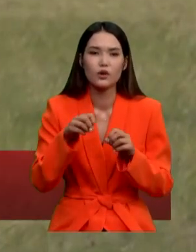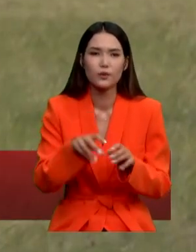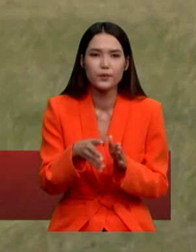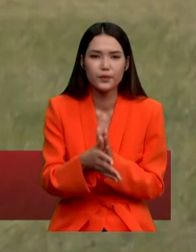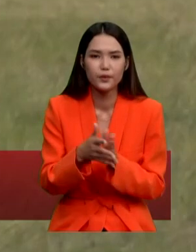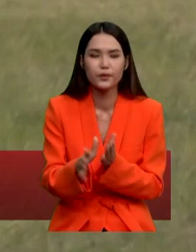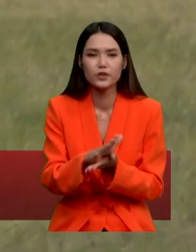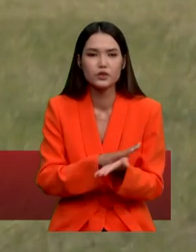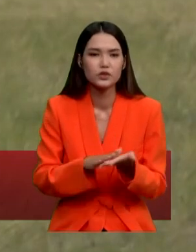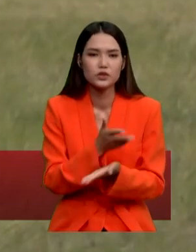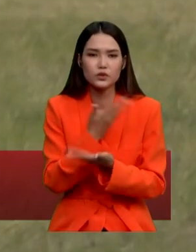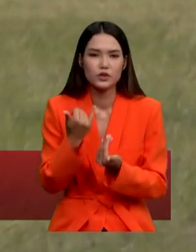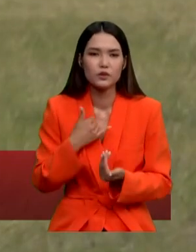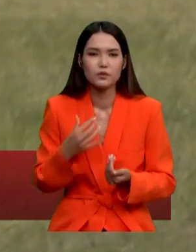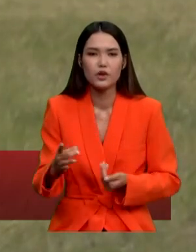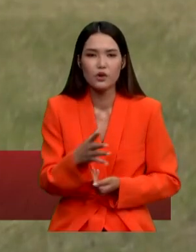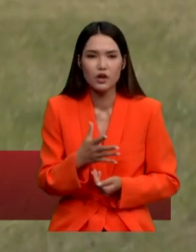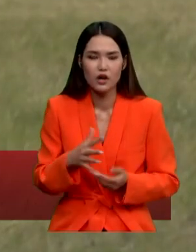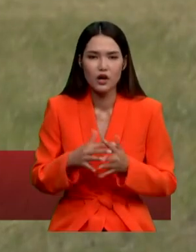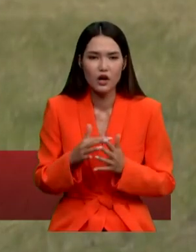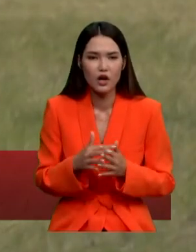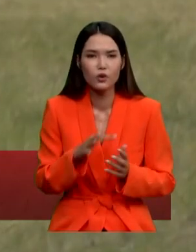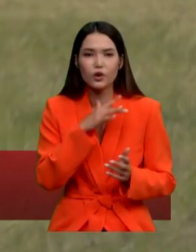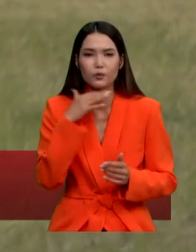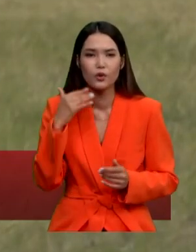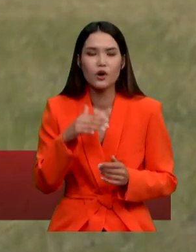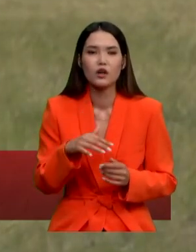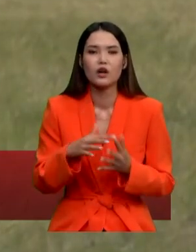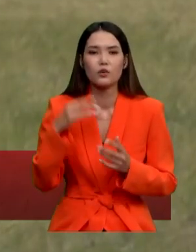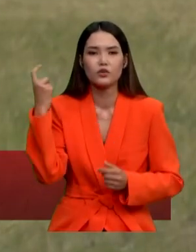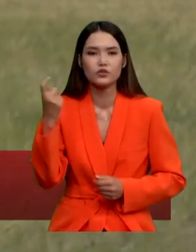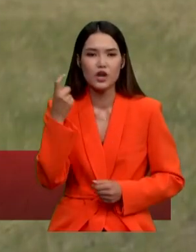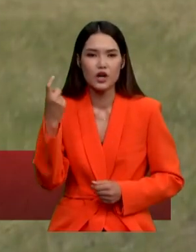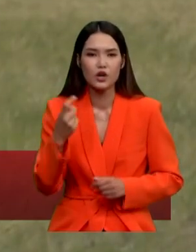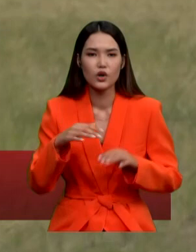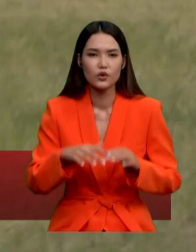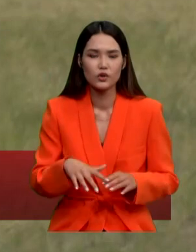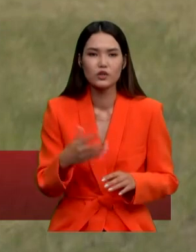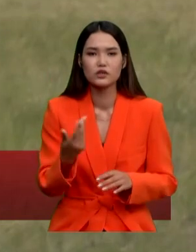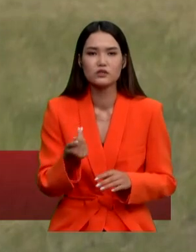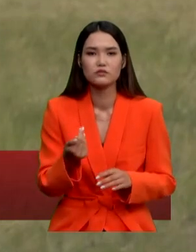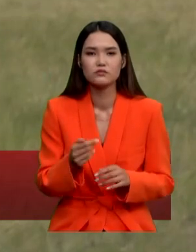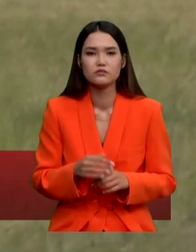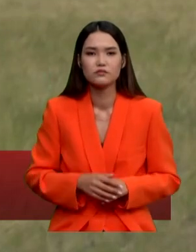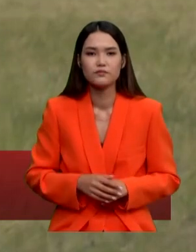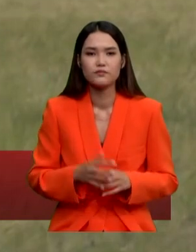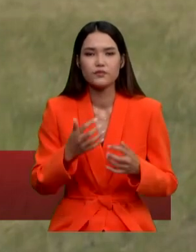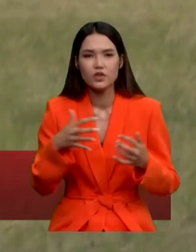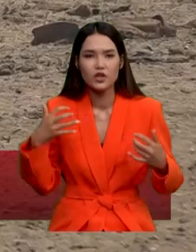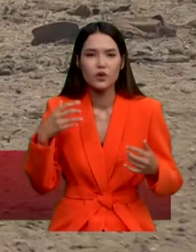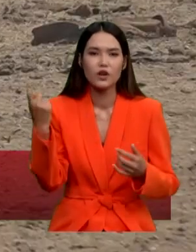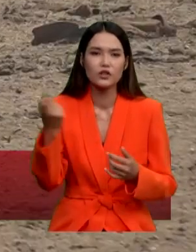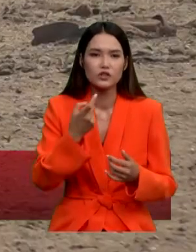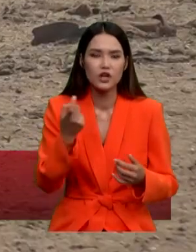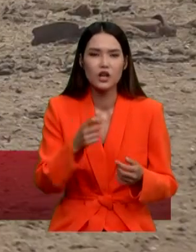жоқ біздің ауданымызда. Енді көп ауыл шаруашылықтағы жүрген азаматтар, шаруа қожалықтар